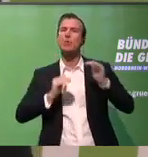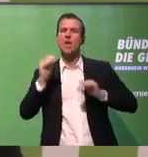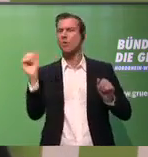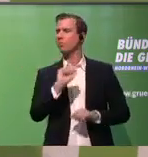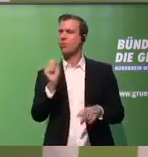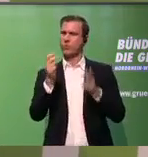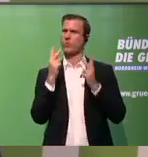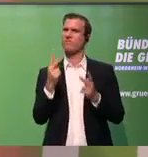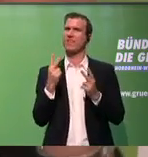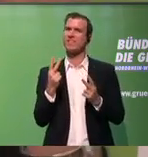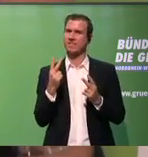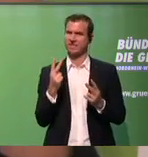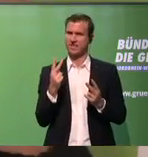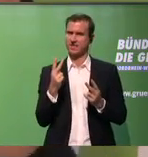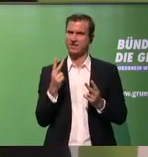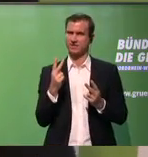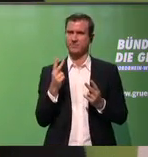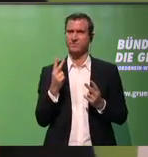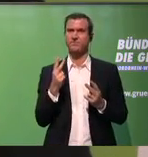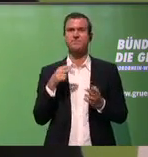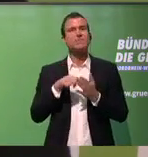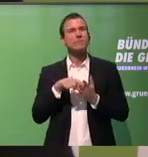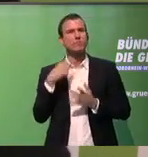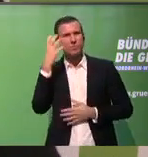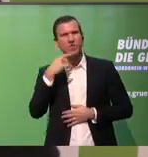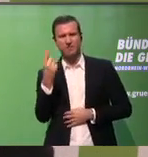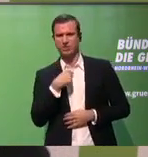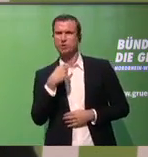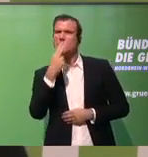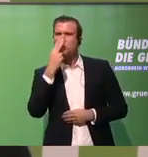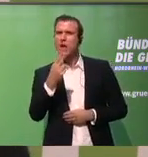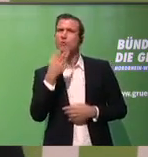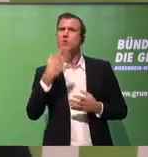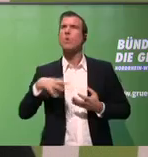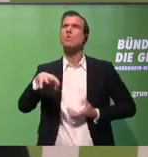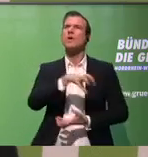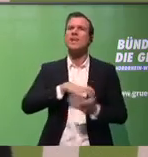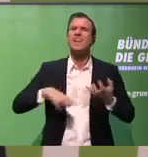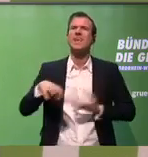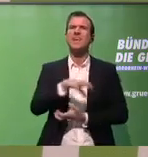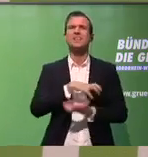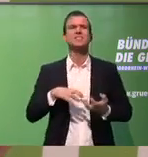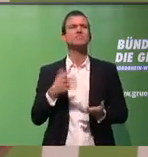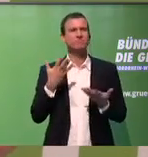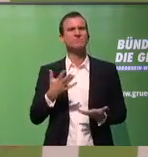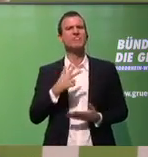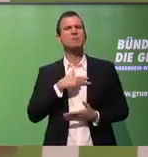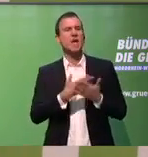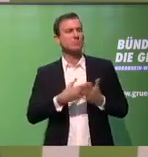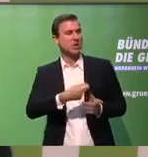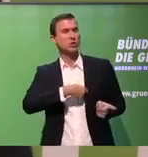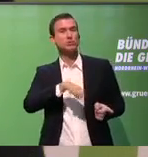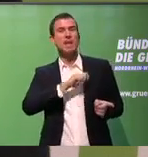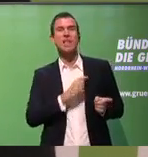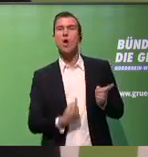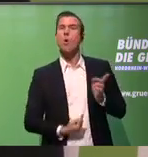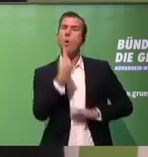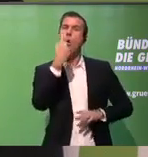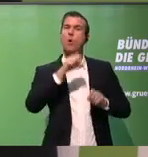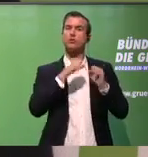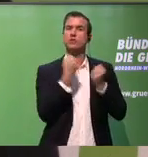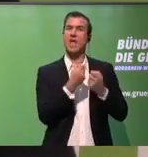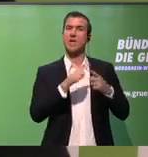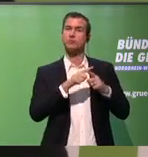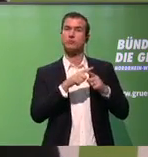wichtig. Denn wenn wir uns auch angucken, wo die Krise auch wirklich herkommt, ist zum Teil in Spanien zum Beispiel die hohe Staatsverschuldung, die gibt